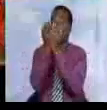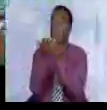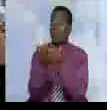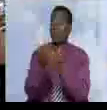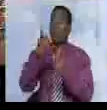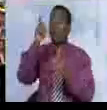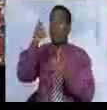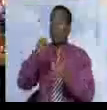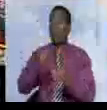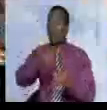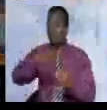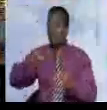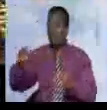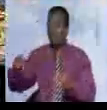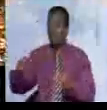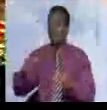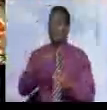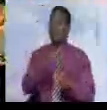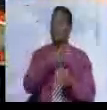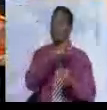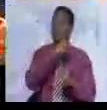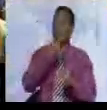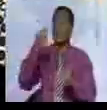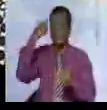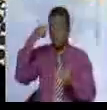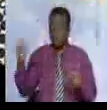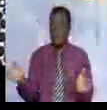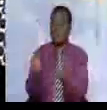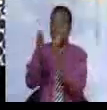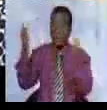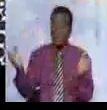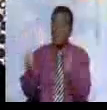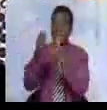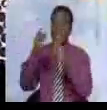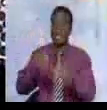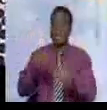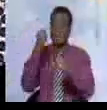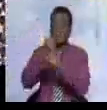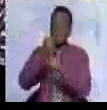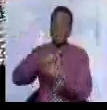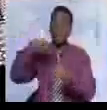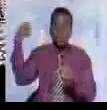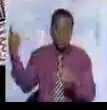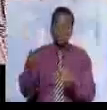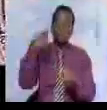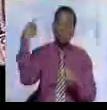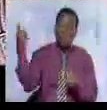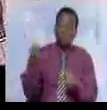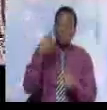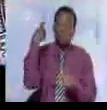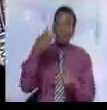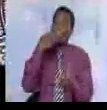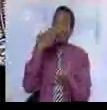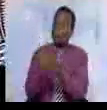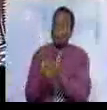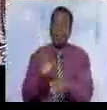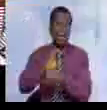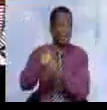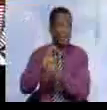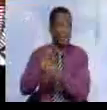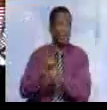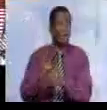de la COPAM pour le travail abattu tout en les encourageant à produire davantage du cacao de bonne qualité afin de continuer